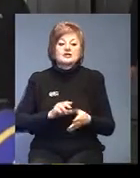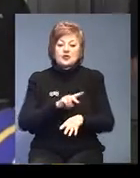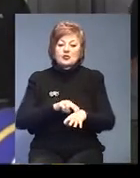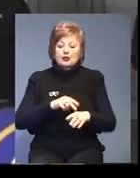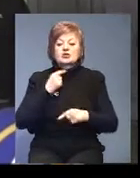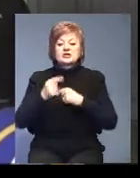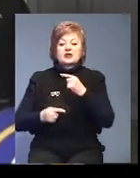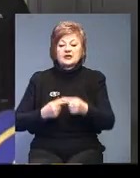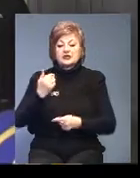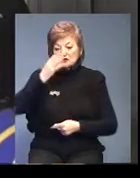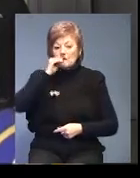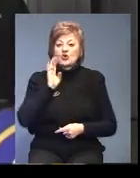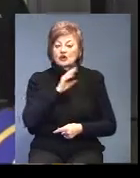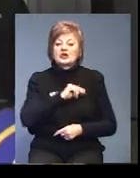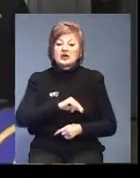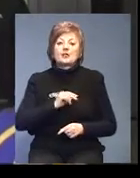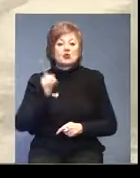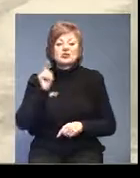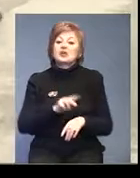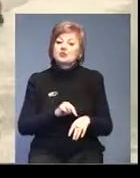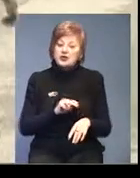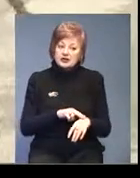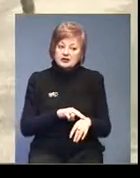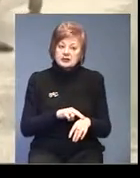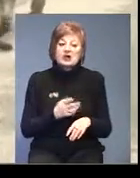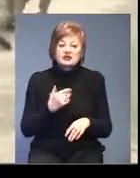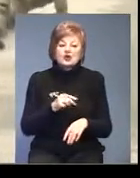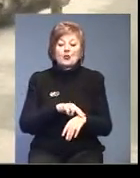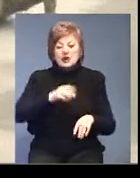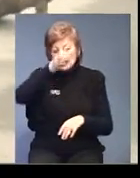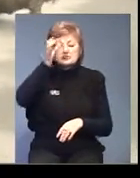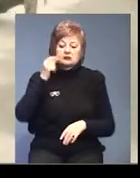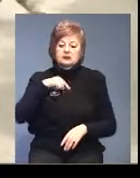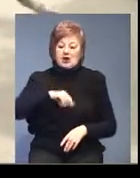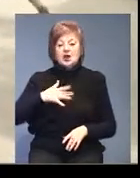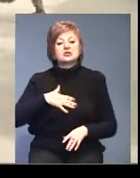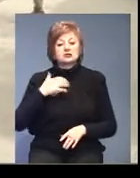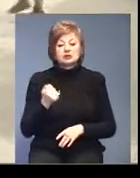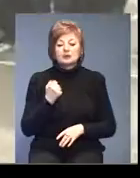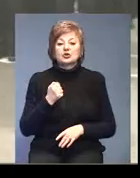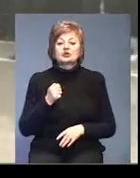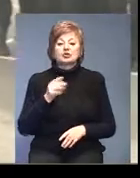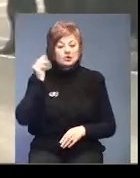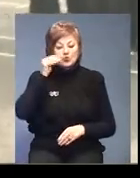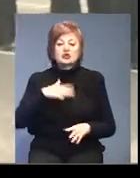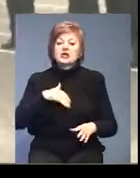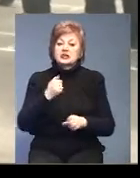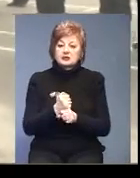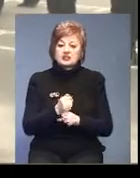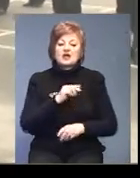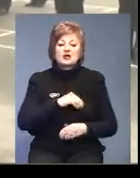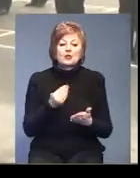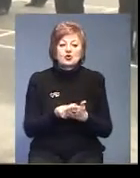Його батьки працювали в органах за часів міліції. Каже, в поліцейській академії загартував характер та навчився дисципліні. В роботі найбільше